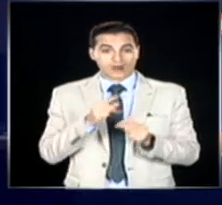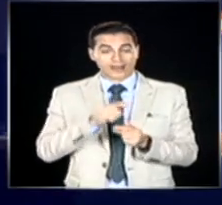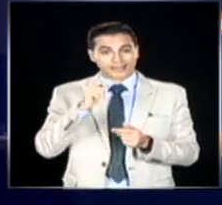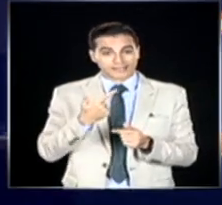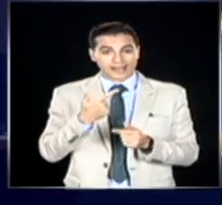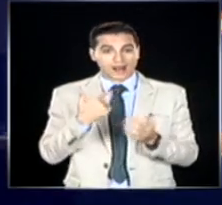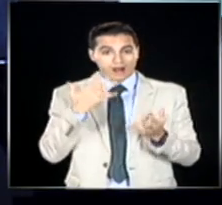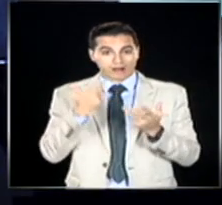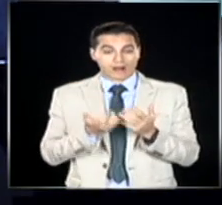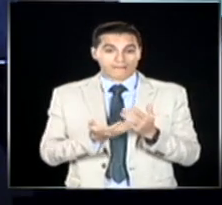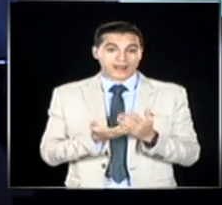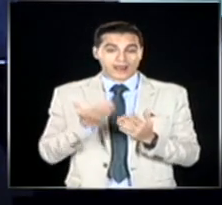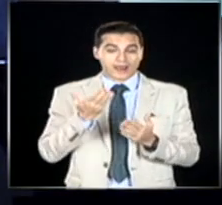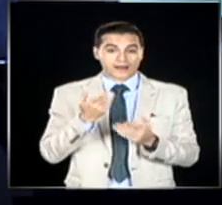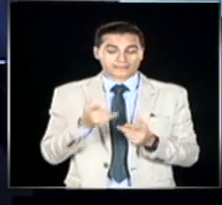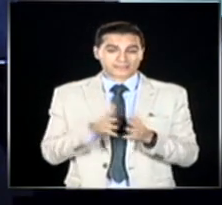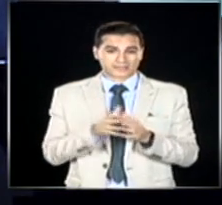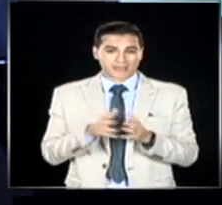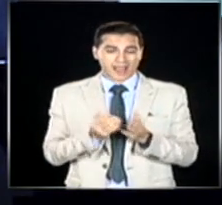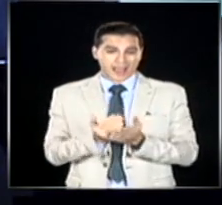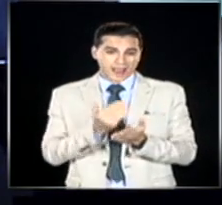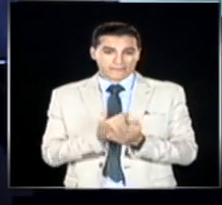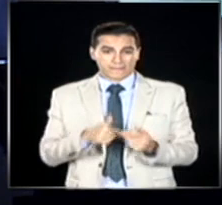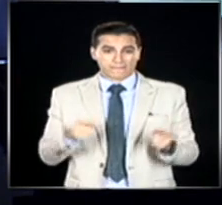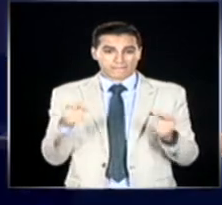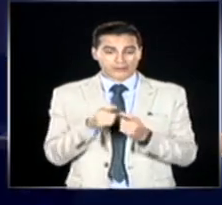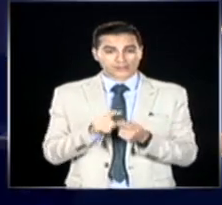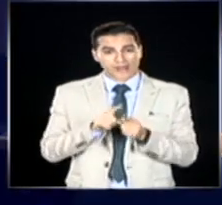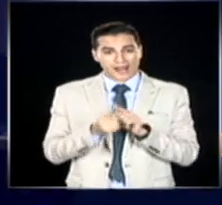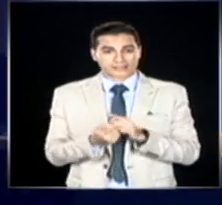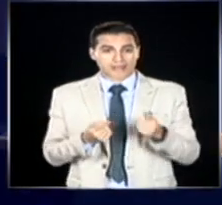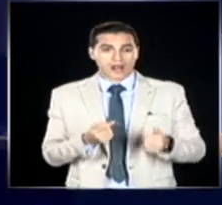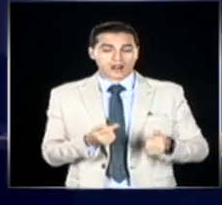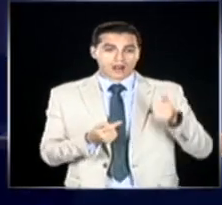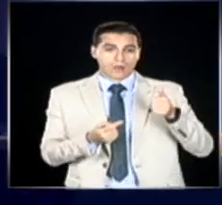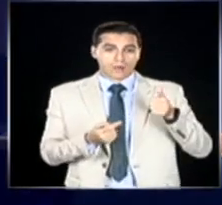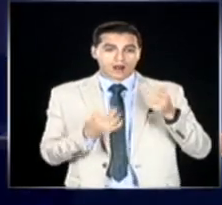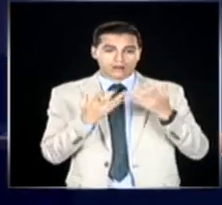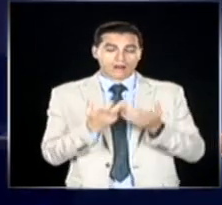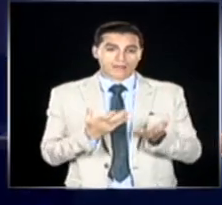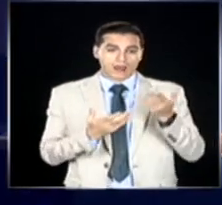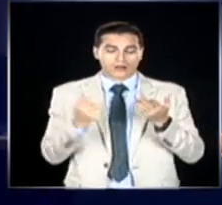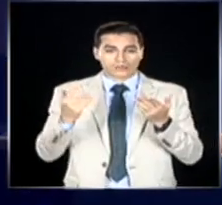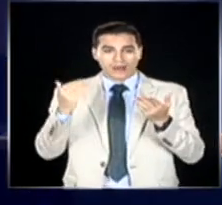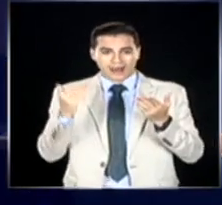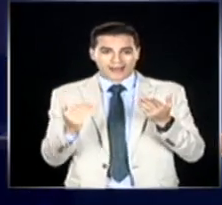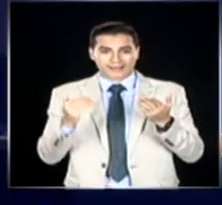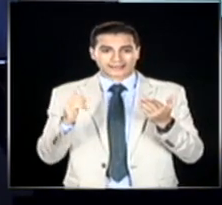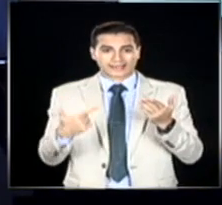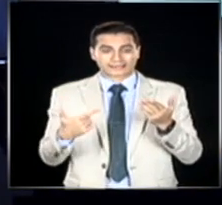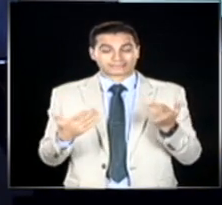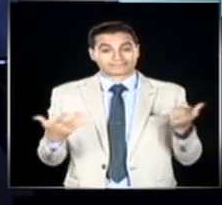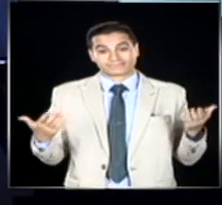في التصفيات وقبل الماتش ده العكس كنت انتوا اعلى سكور اب شوي وانتوا تاني اعلى